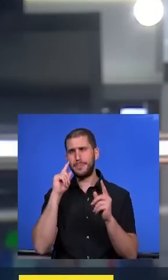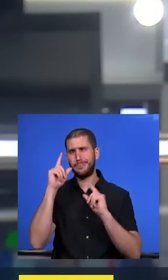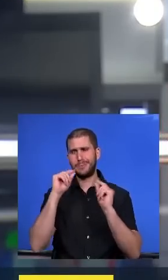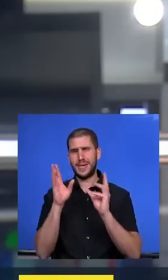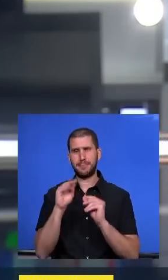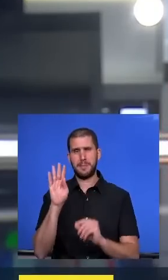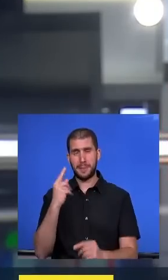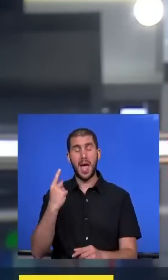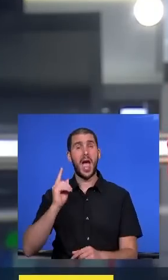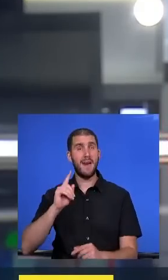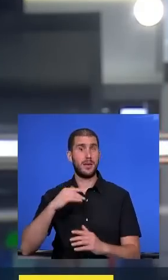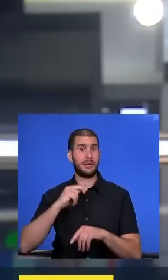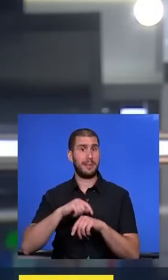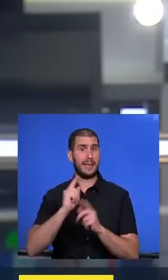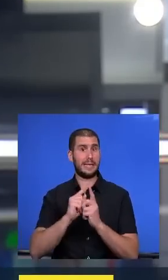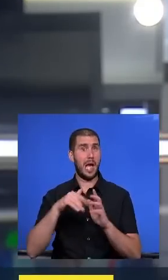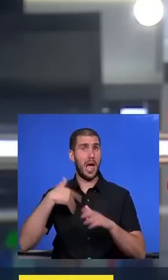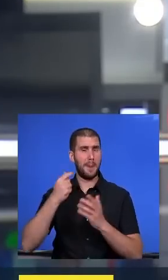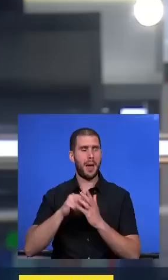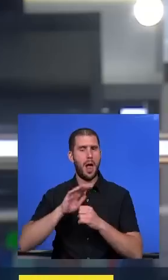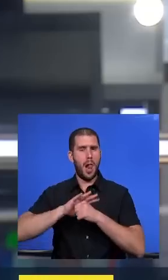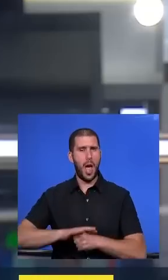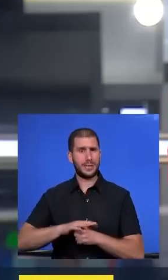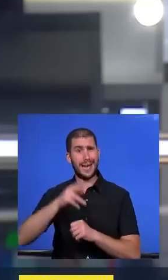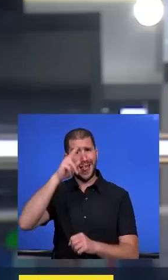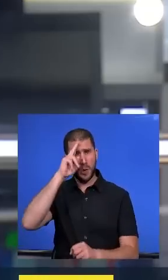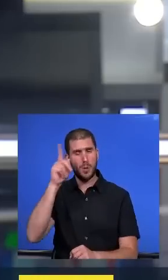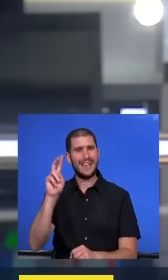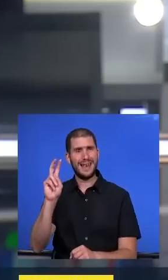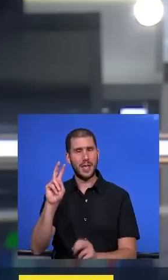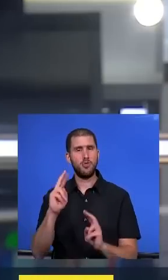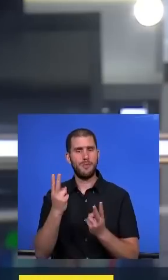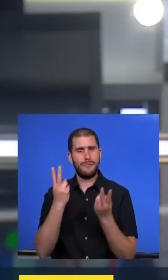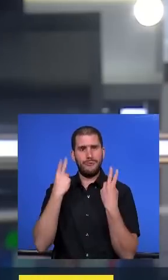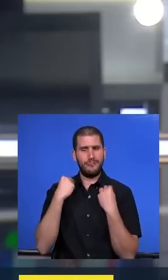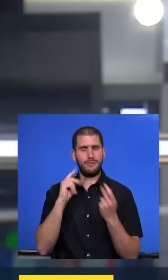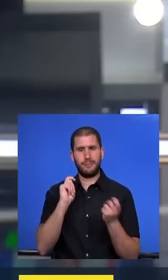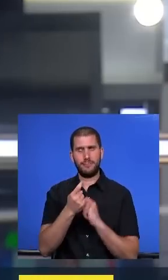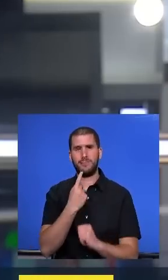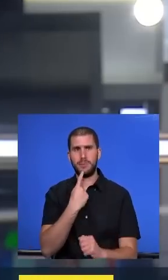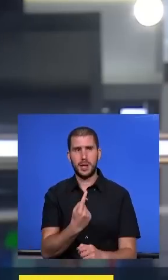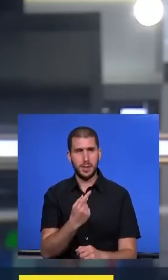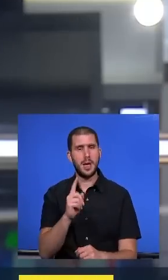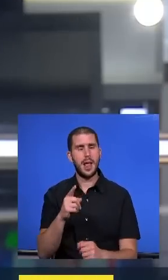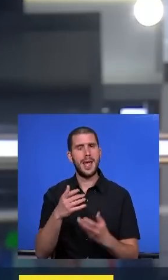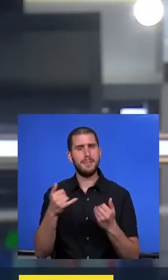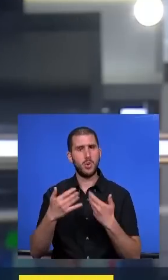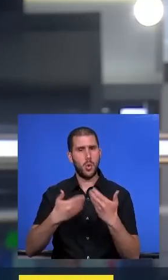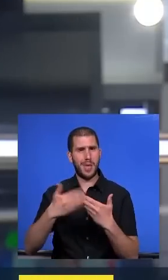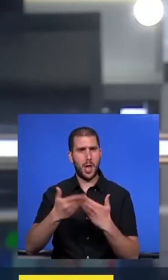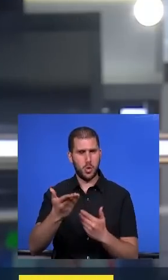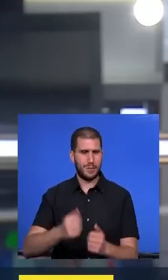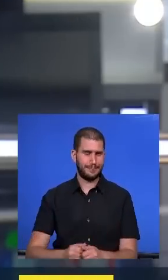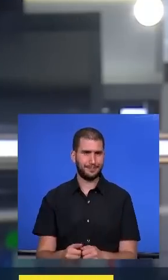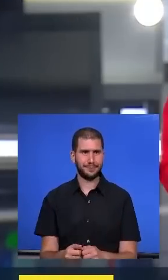אלא שזמן קצר אחר כך ועל רקע לחצים מהליכוד, עידן שוב משנה את גרסתו ומיכאל שמש על ההיפתחויות האחרונות בפרשה